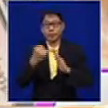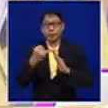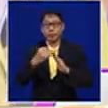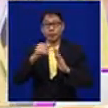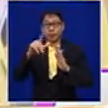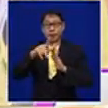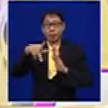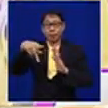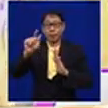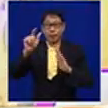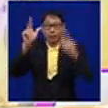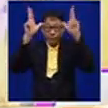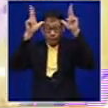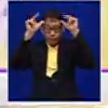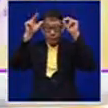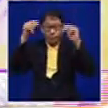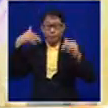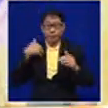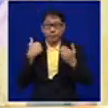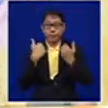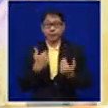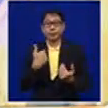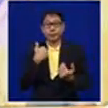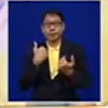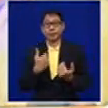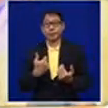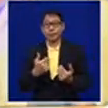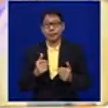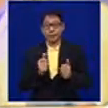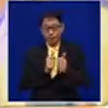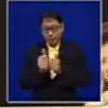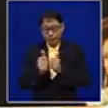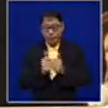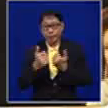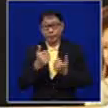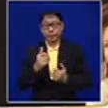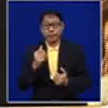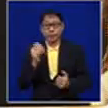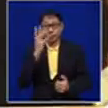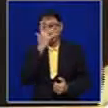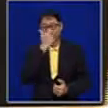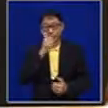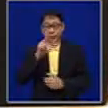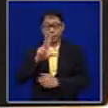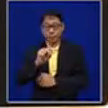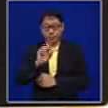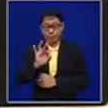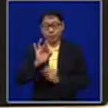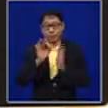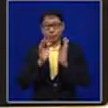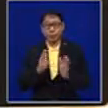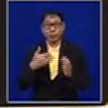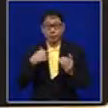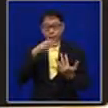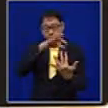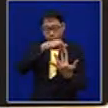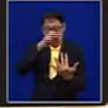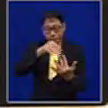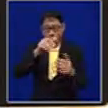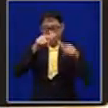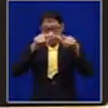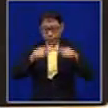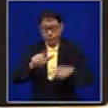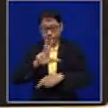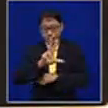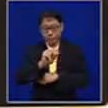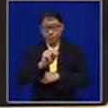ลบ่อแฮ้วอำเภอเมืองจังหวัดลำปางค่ะเวทีนี้มีผู้เข้าประกวดถึง39คนนะคะแล้วก็คัดเลือกเหลือ30